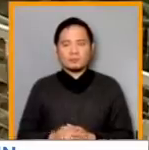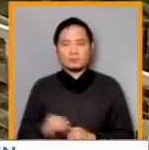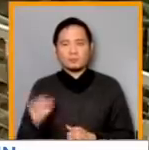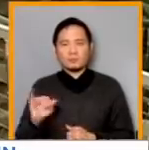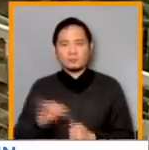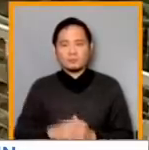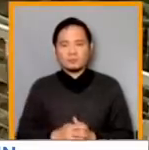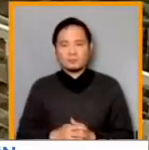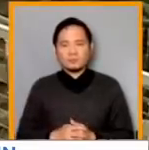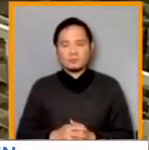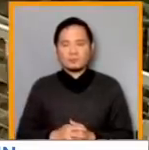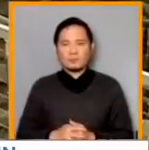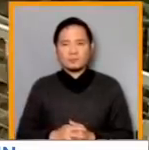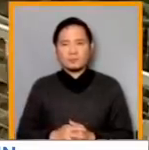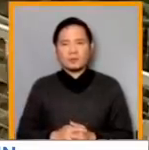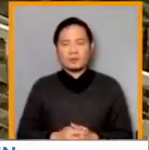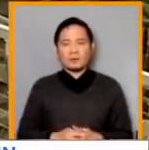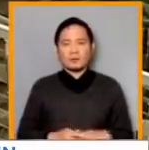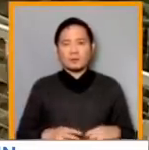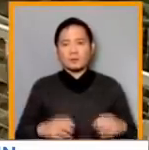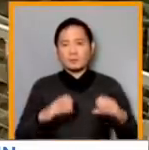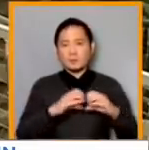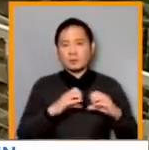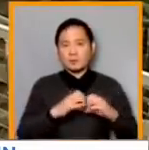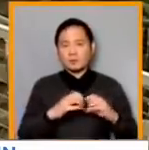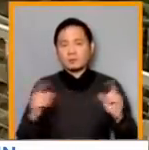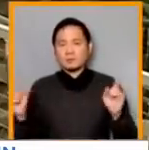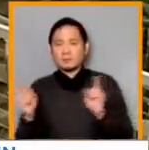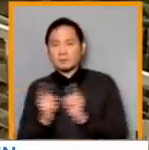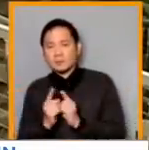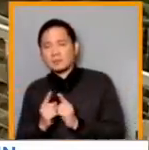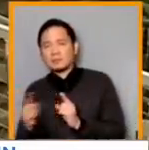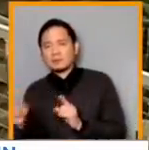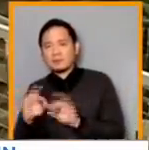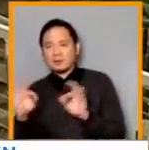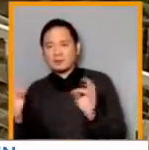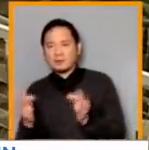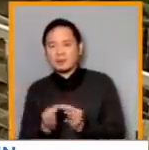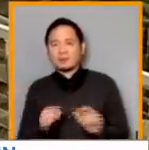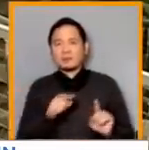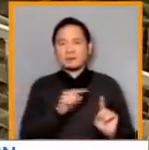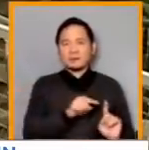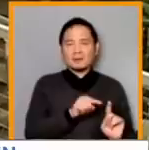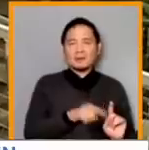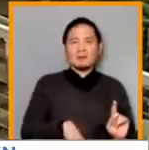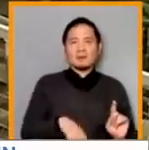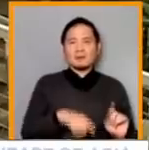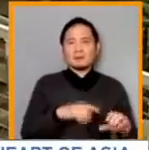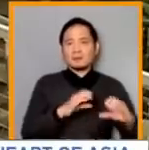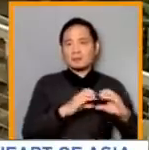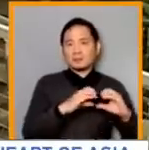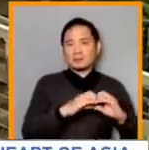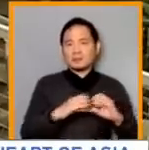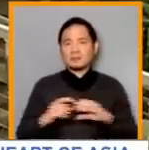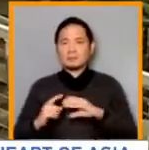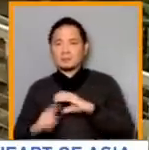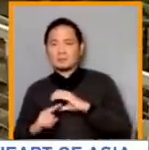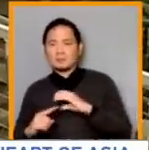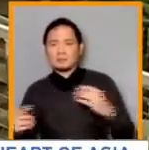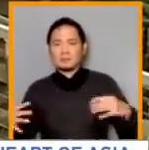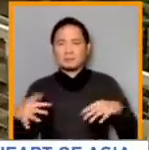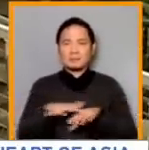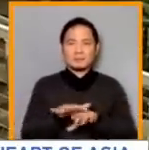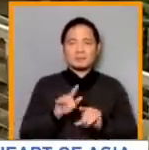meets kapamilya. Nagsanib pwersa ang GMA Network at ABS-CBN para sa ilang pinakaminahal na mga pelikula ng